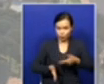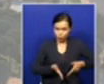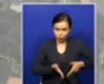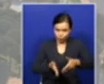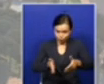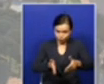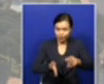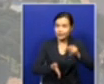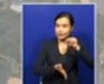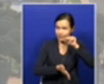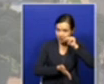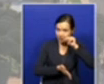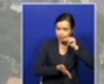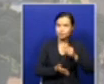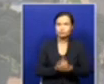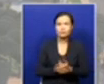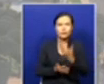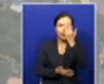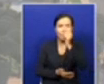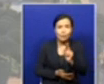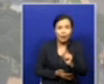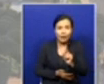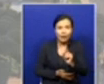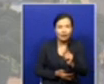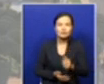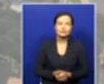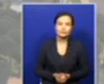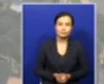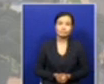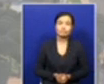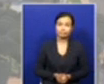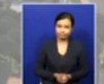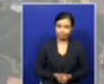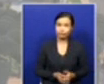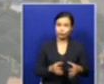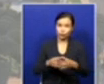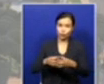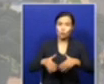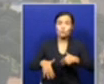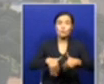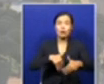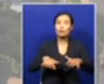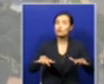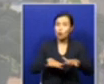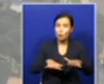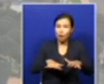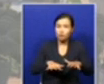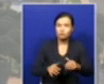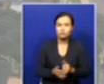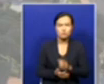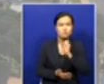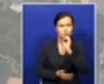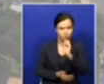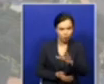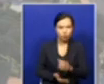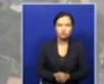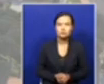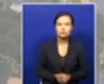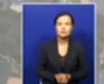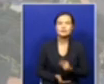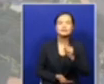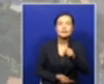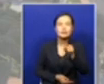พระยาเพราะอะไรครับในวงการประชาชนทั่วไปเนี่ยท่านประธานครับเขาบอกว่าไงไหมฮะนั่น